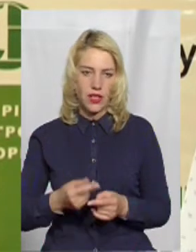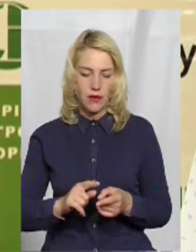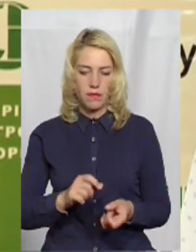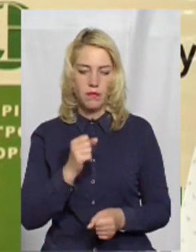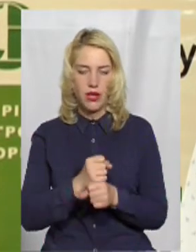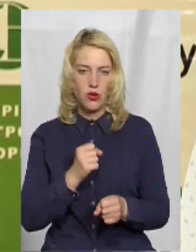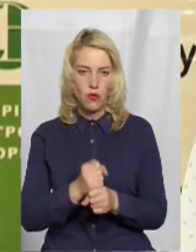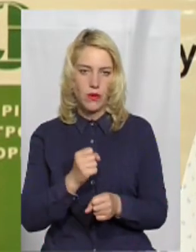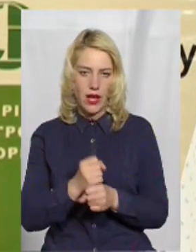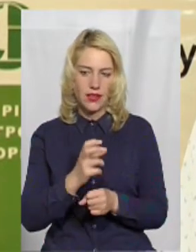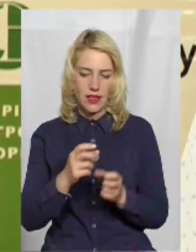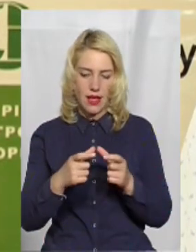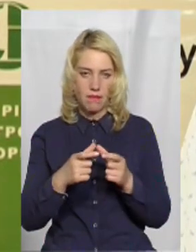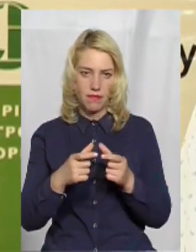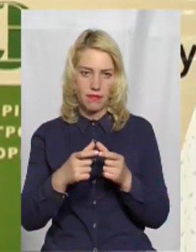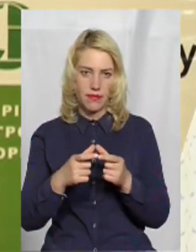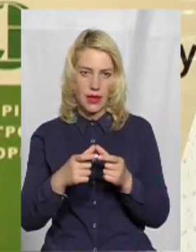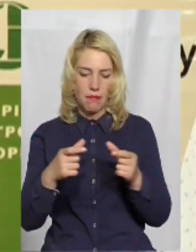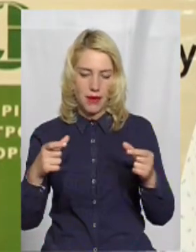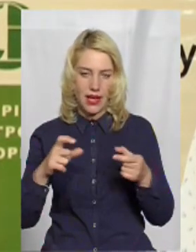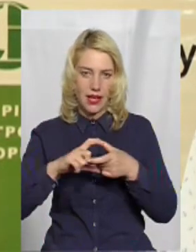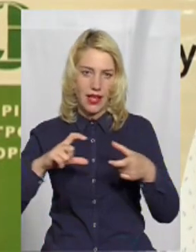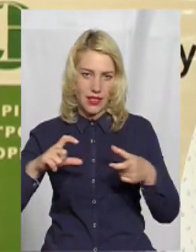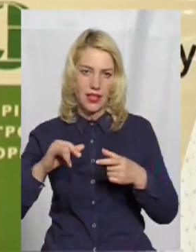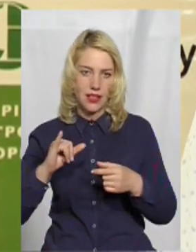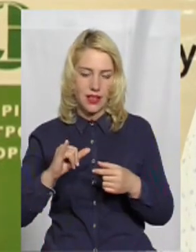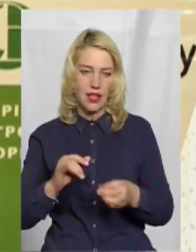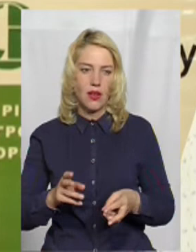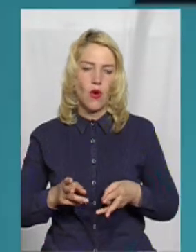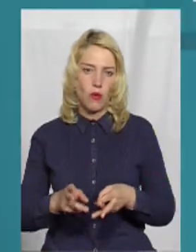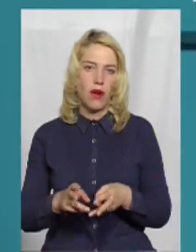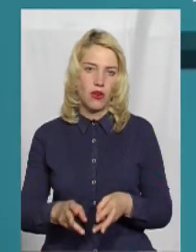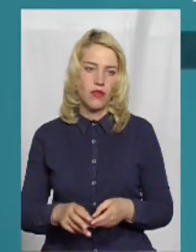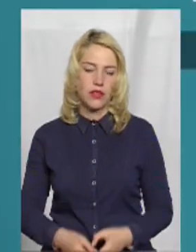брикети і використовувати для опалювання приміщень комунальної сфери.